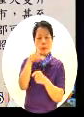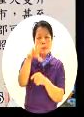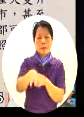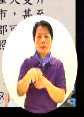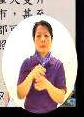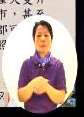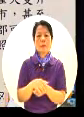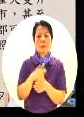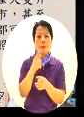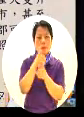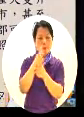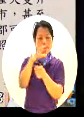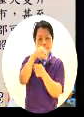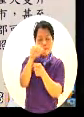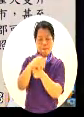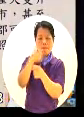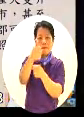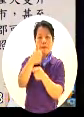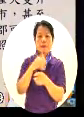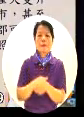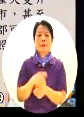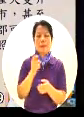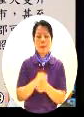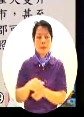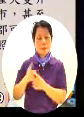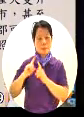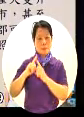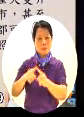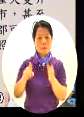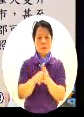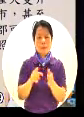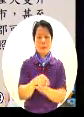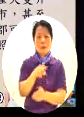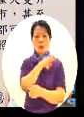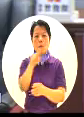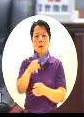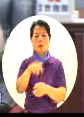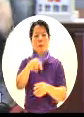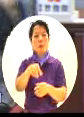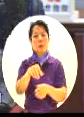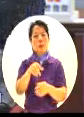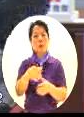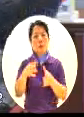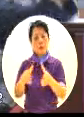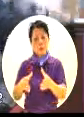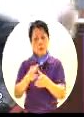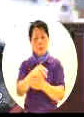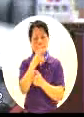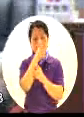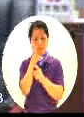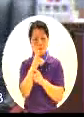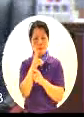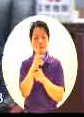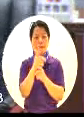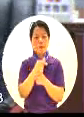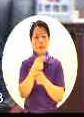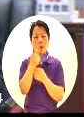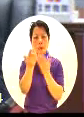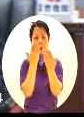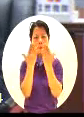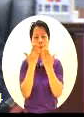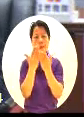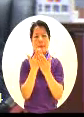最佳镜头的部分哈，人去到遐了，怎样讲啊？在这个位置，我们就可以照到整个最好的